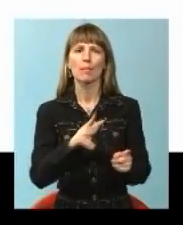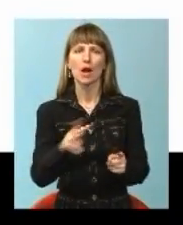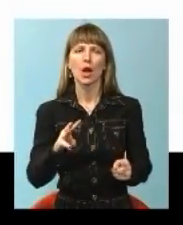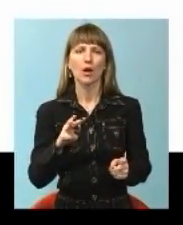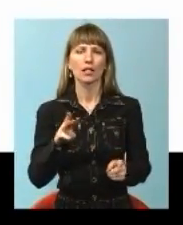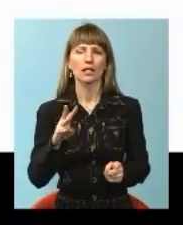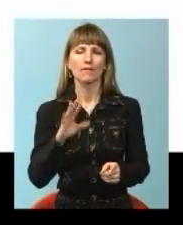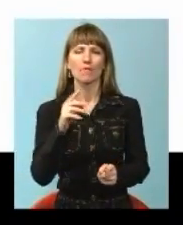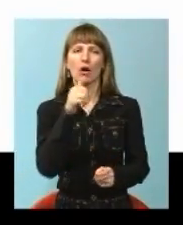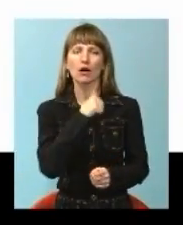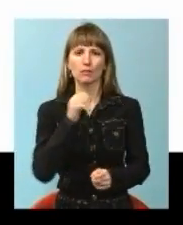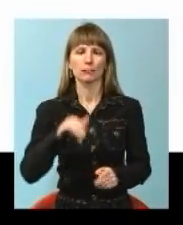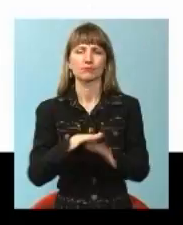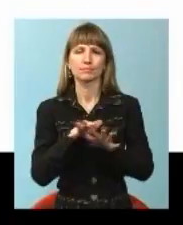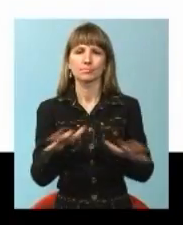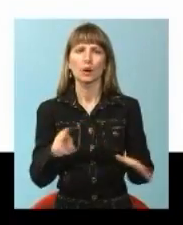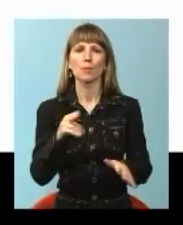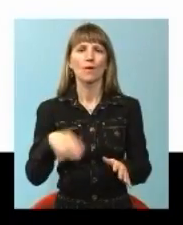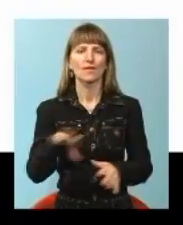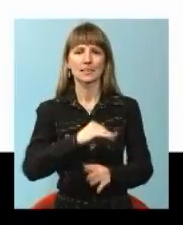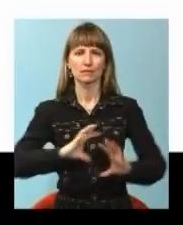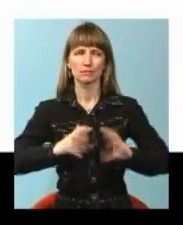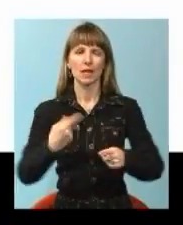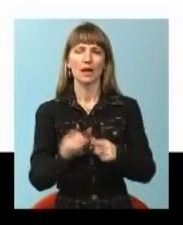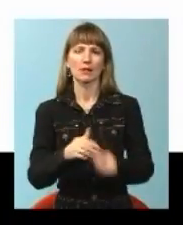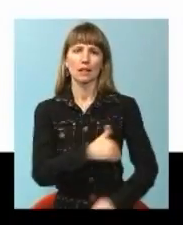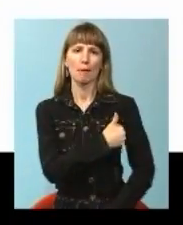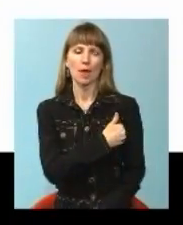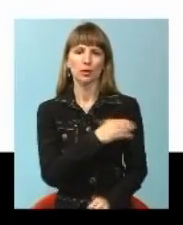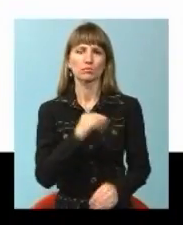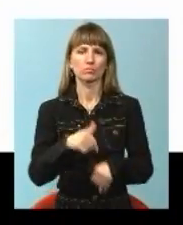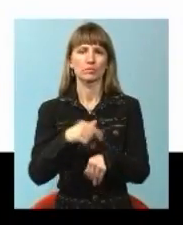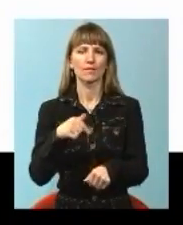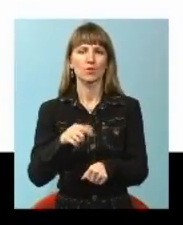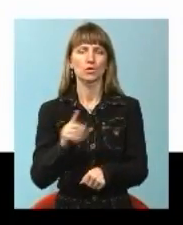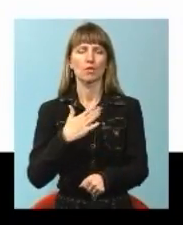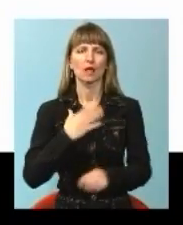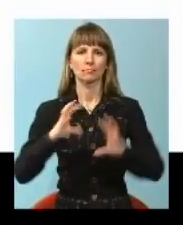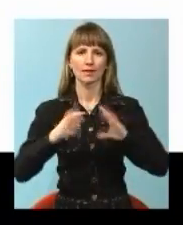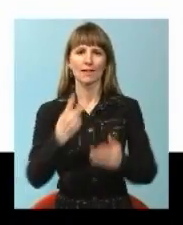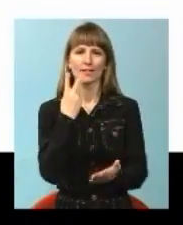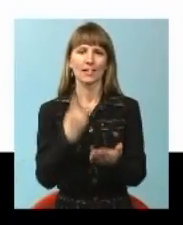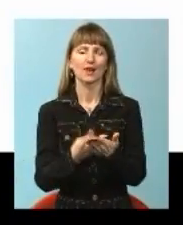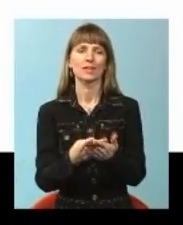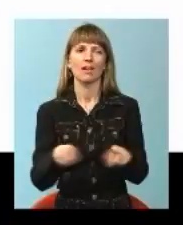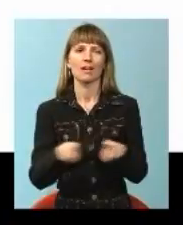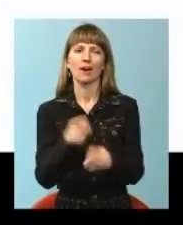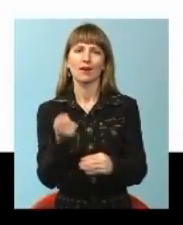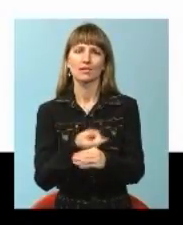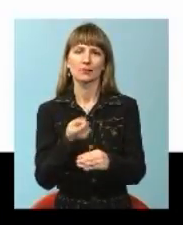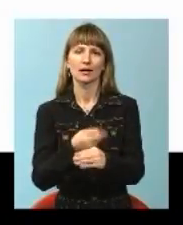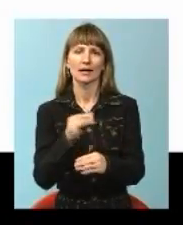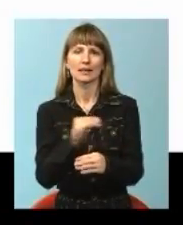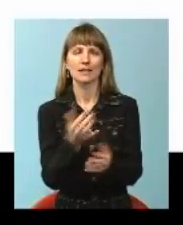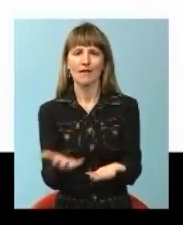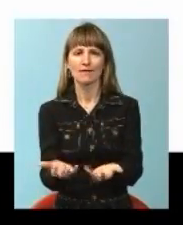потім поширюється рівномірно по всій планеті. Ця температура і створює відчуття, що наша планета виглядає немов картоплина із вийнятої